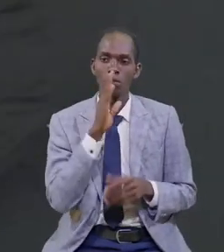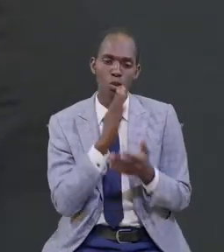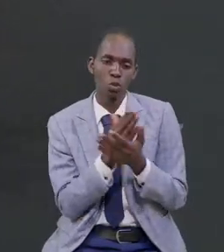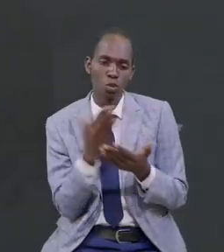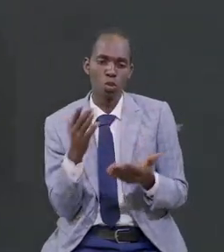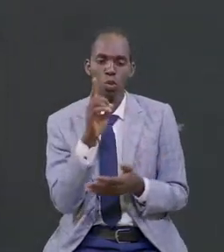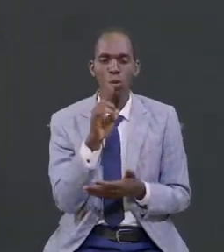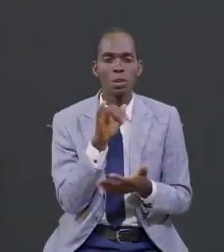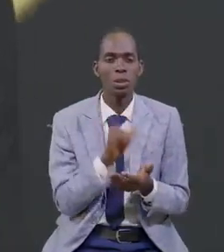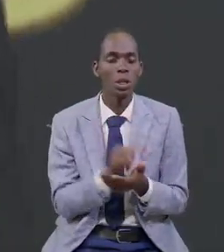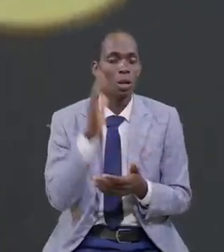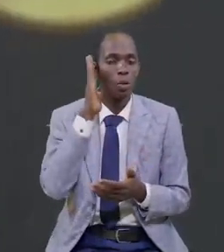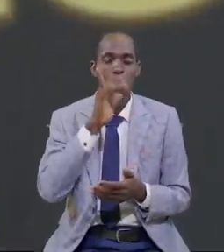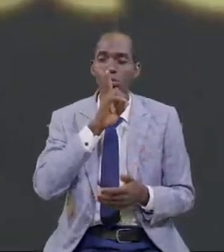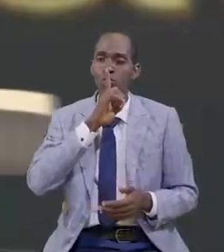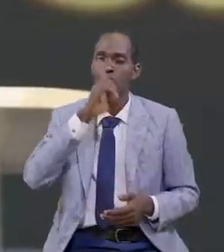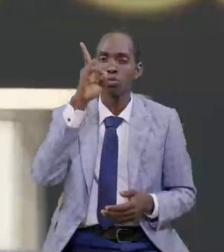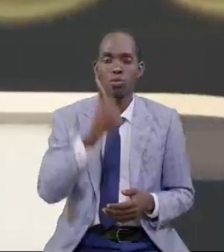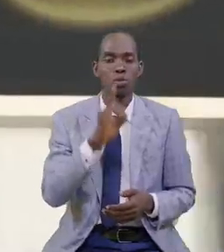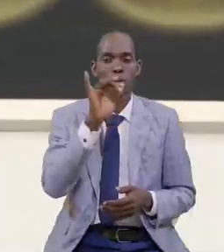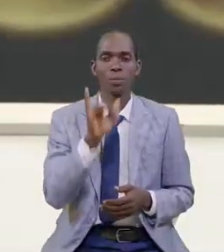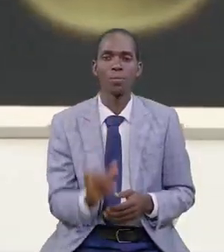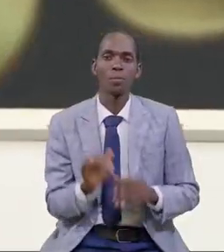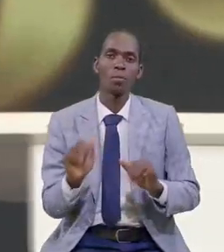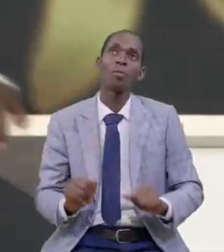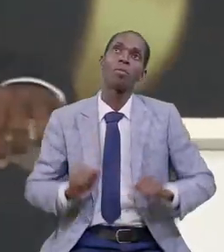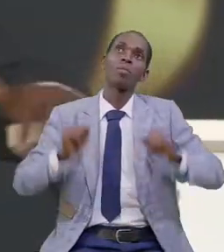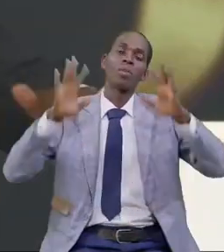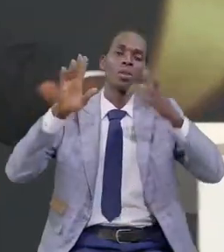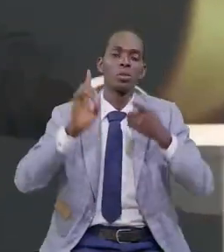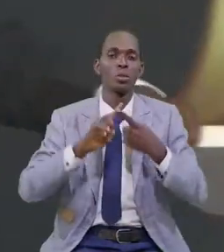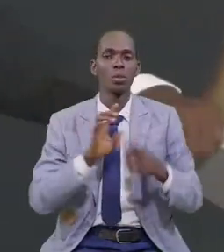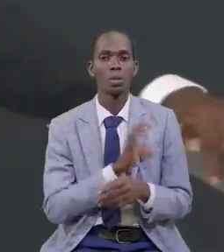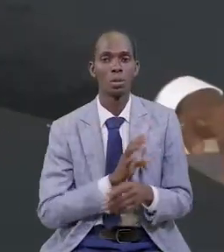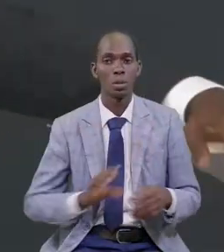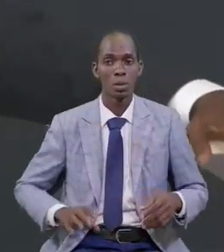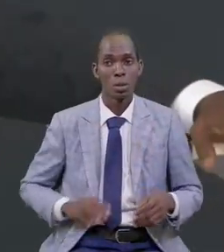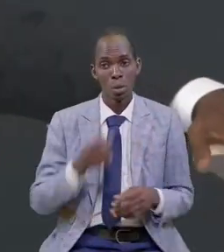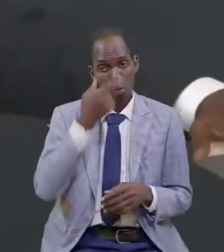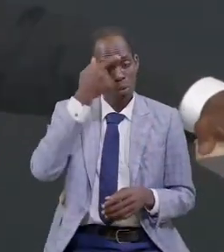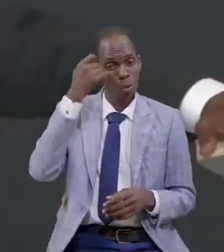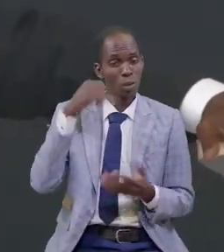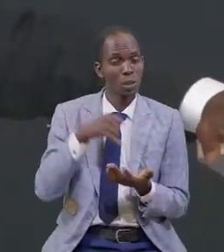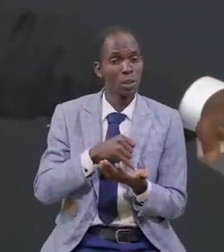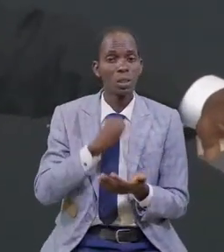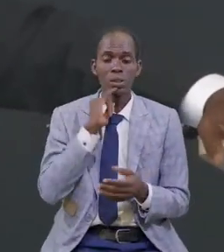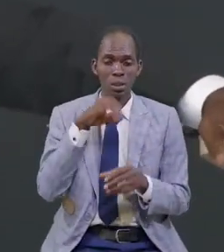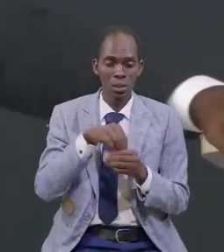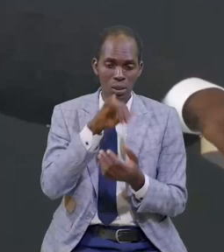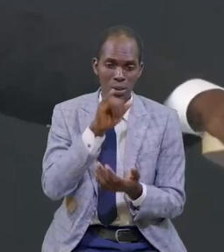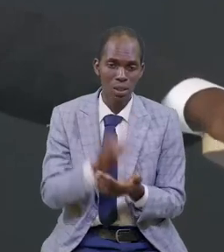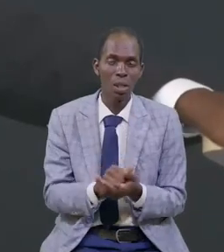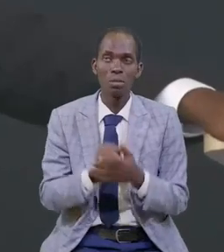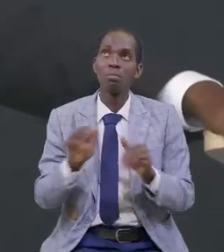serai quelqu'un qui est absolument quelqu'un qui se soumet au Seigneur parce que c'est dans la soumission c'est